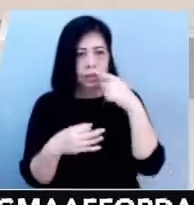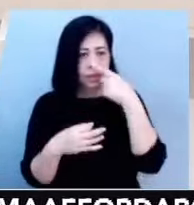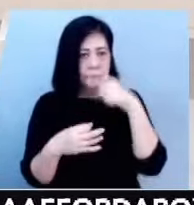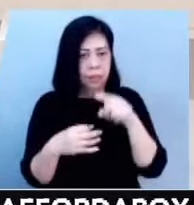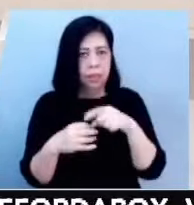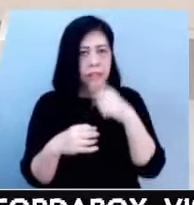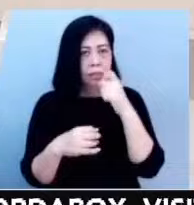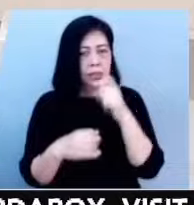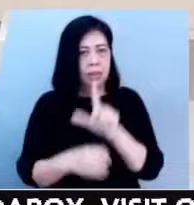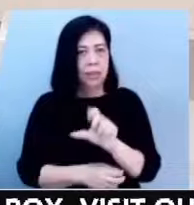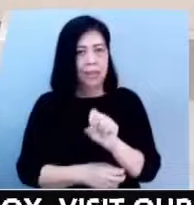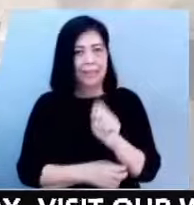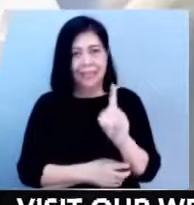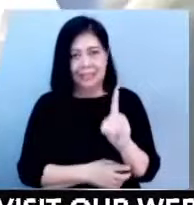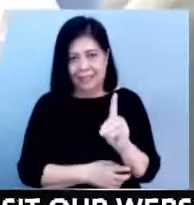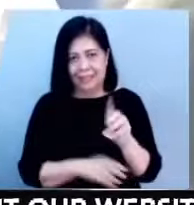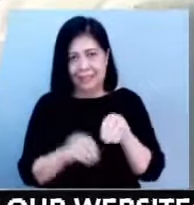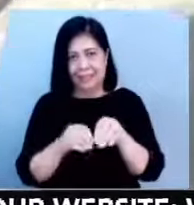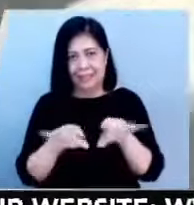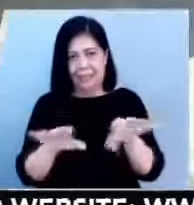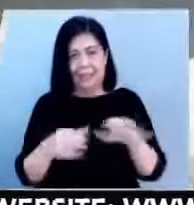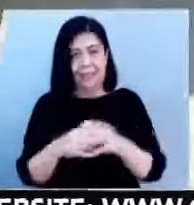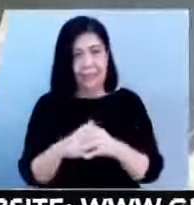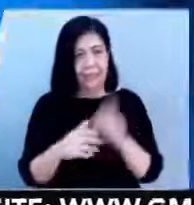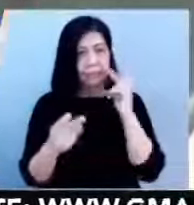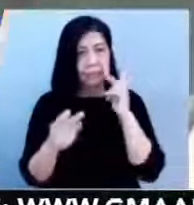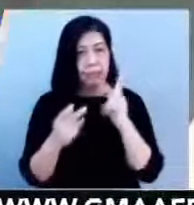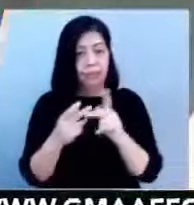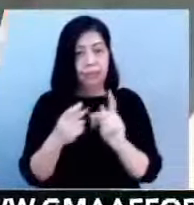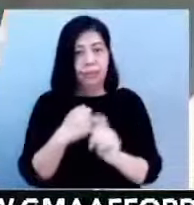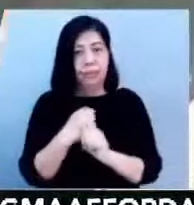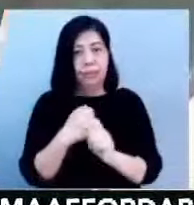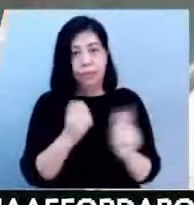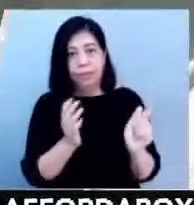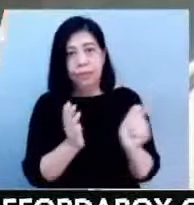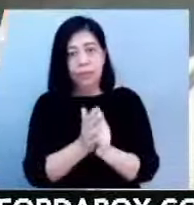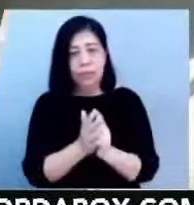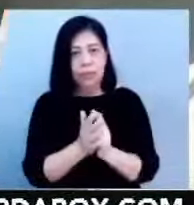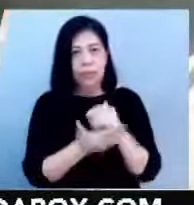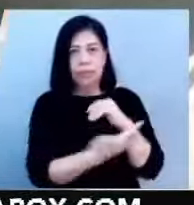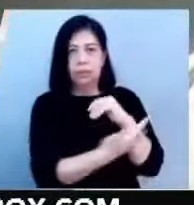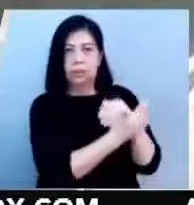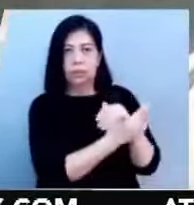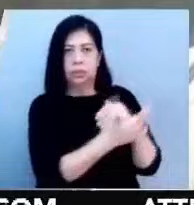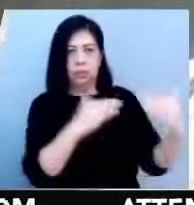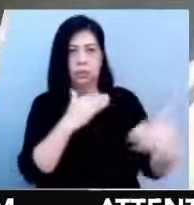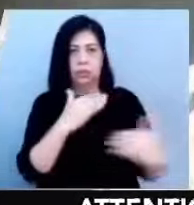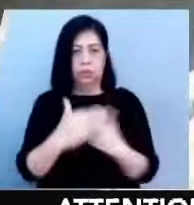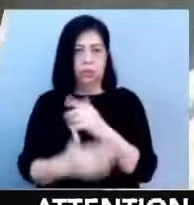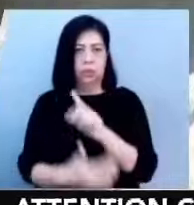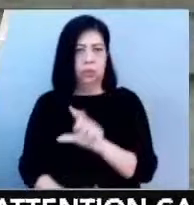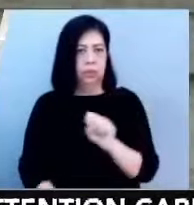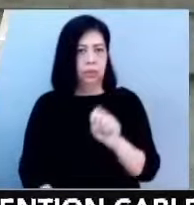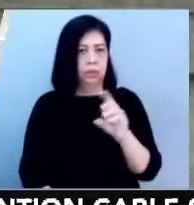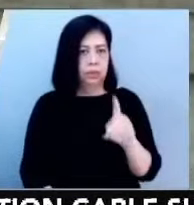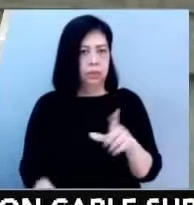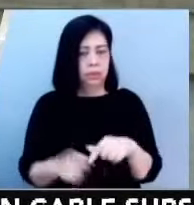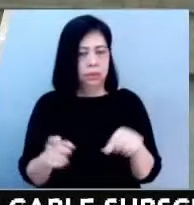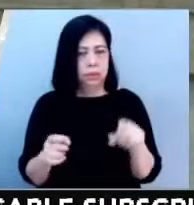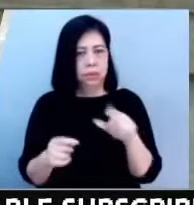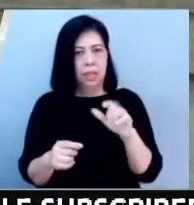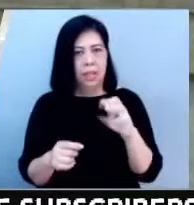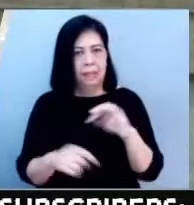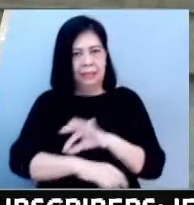LSD outbreak. Layon po ng temporary ban na mapigilang makapasok sa Pilipinas ang LSD o Lumpy Skin